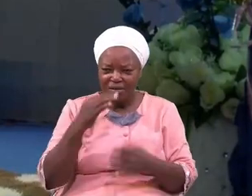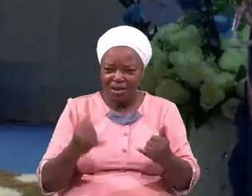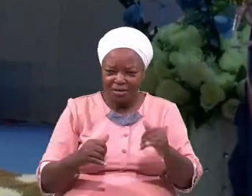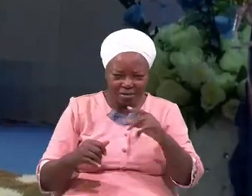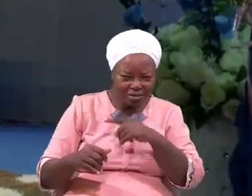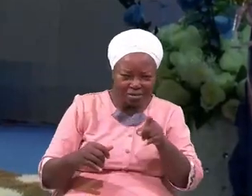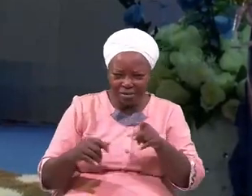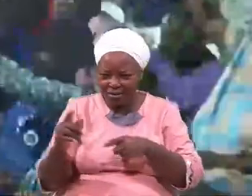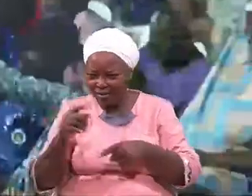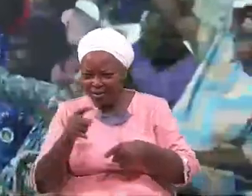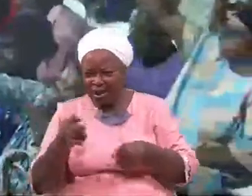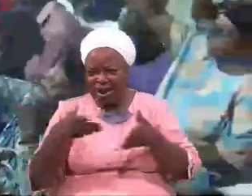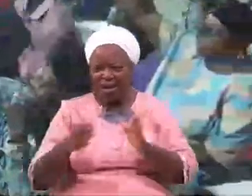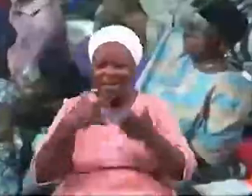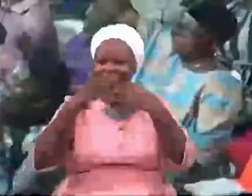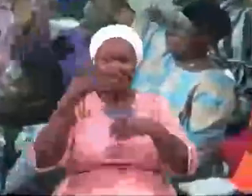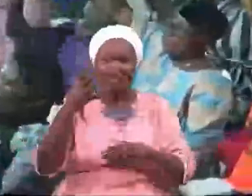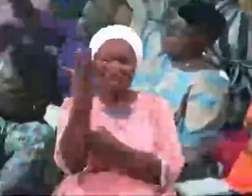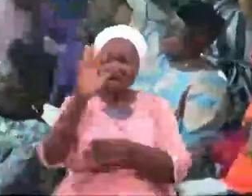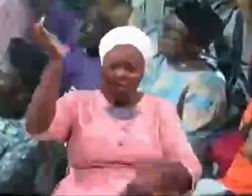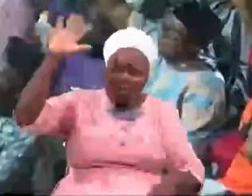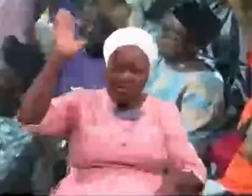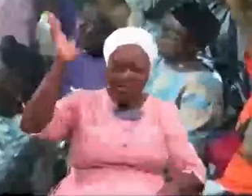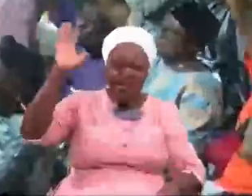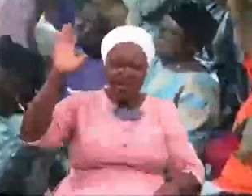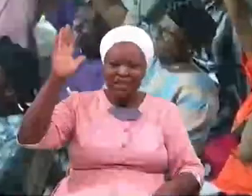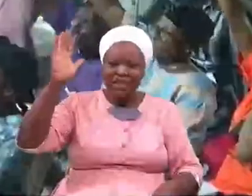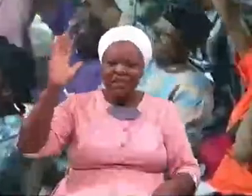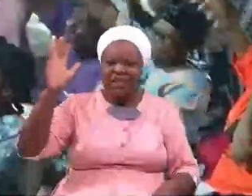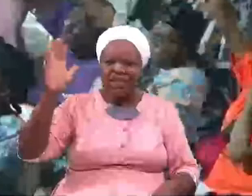êtes-vous? Que le ciel voit votre main. Où êtes-vous?